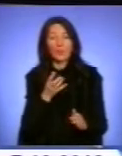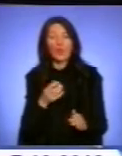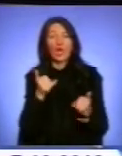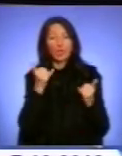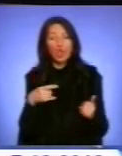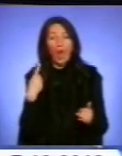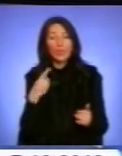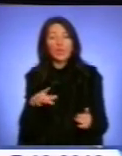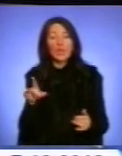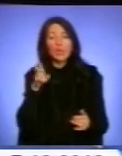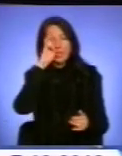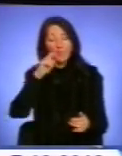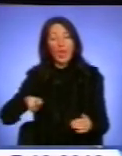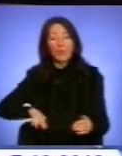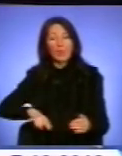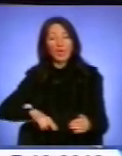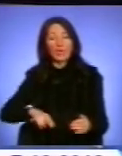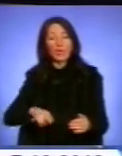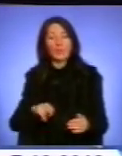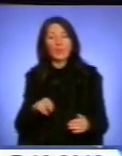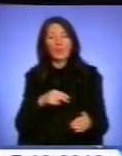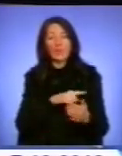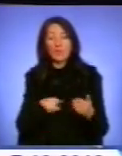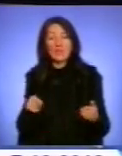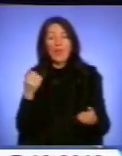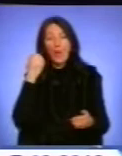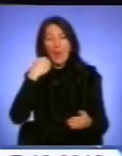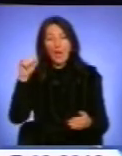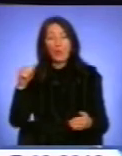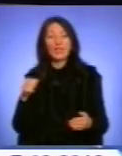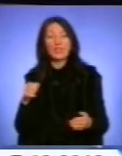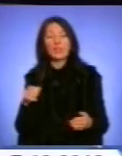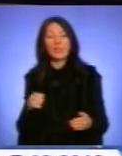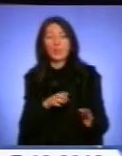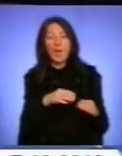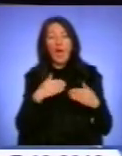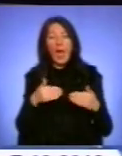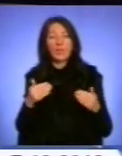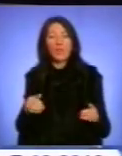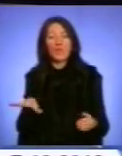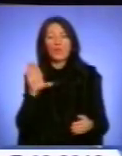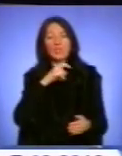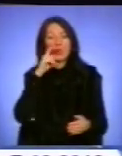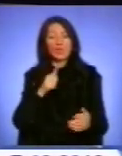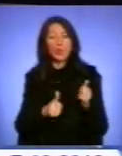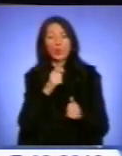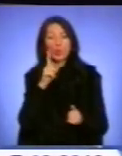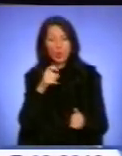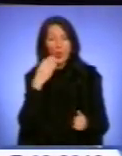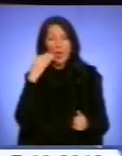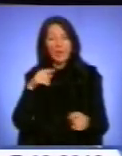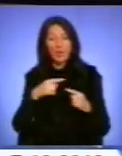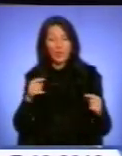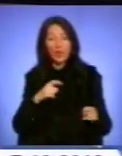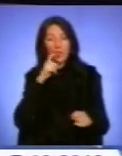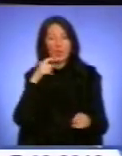Сьогодні обласні державні адміністрації відзначили переможців регіонального етапу всеукраїнського конкурсу «100 кращих товарів України». А загалом